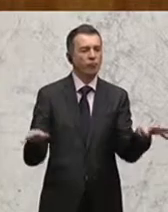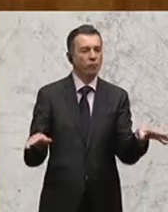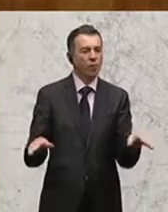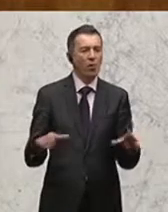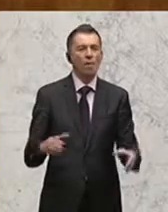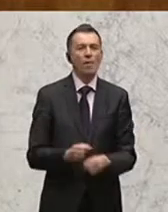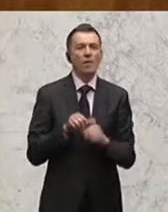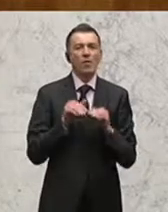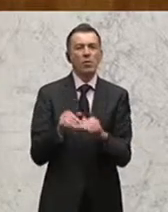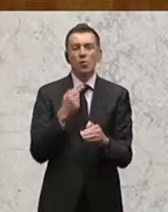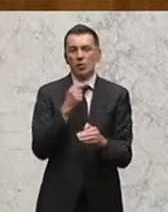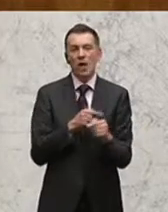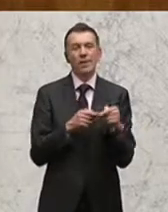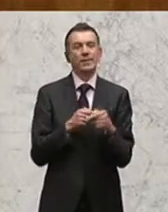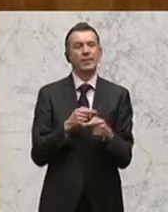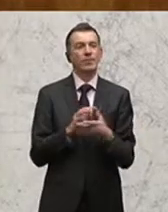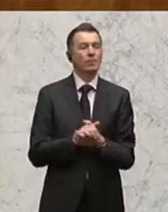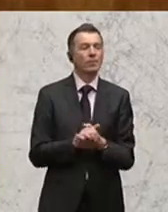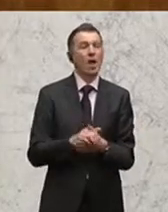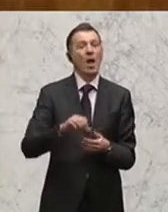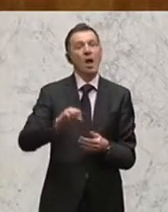laut Verfassungsschutz als eine